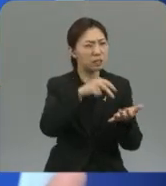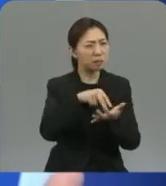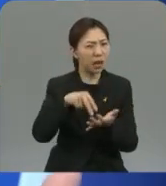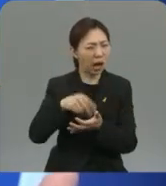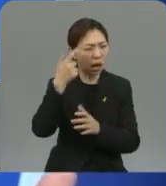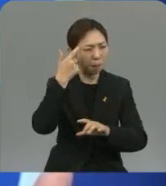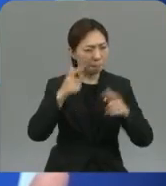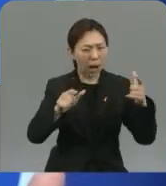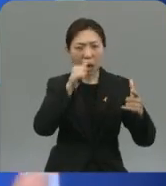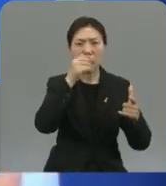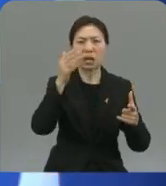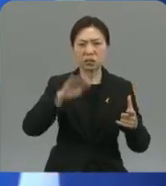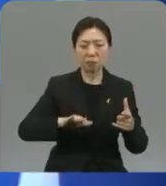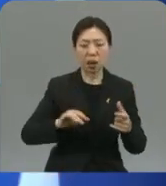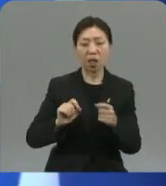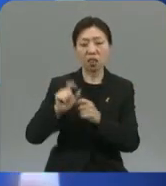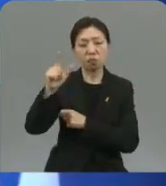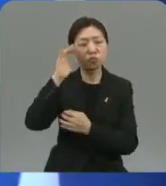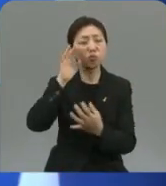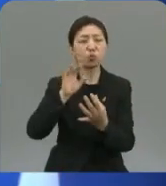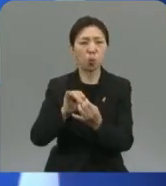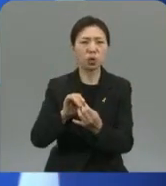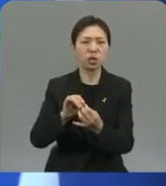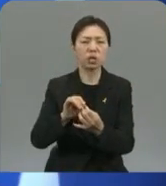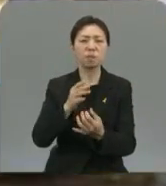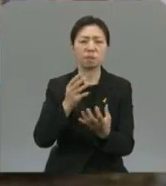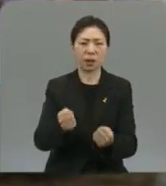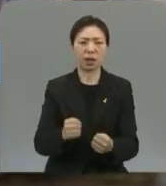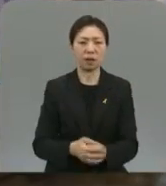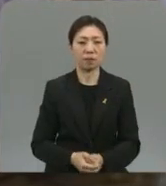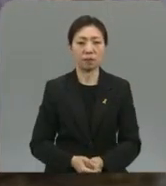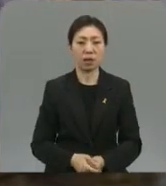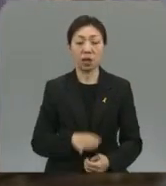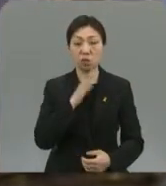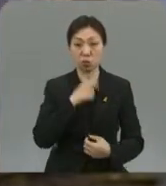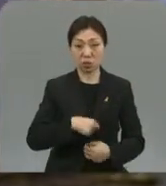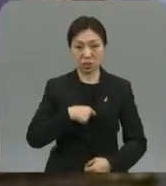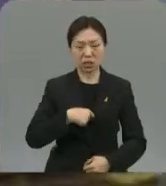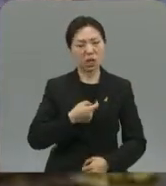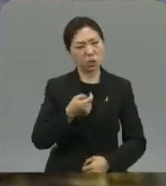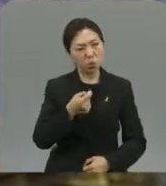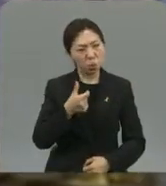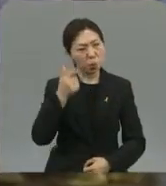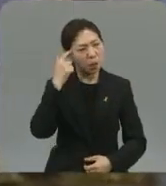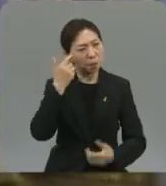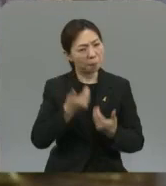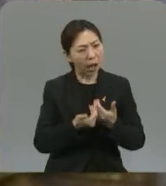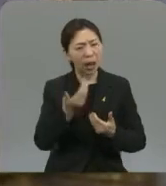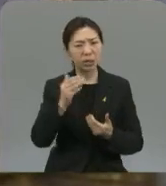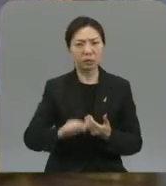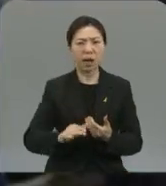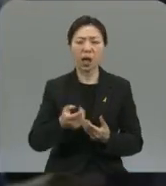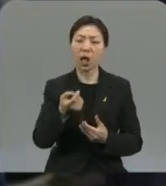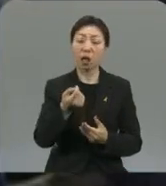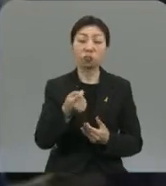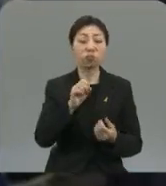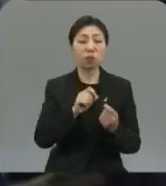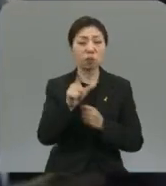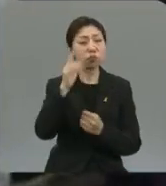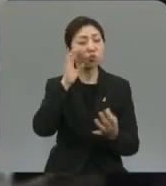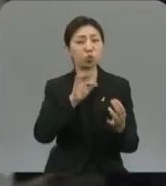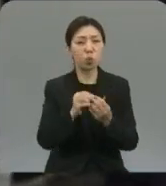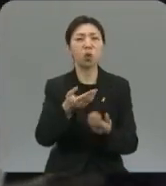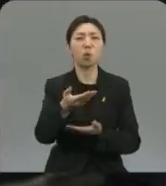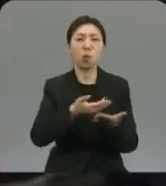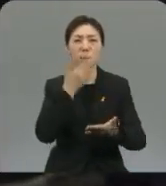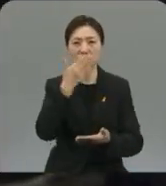de l'inflation, le Chips Act, et les contrôles à l'exportation devraient causer des dégâts aux firmes Made in Korea. La dissuasion